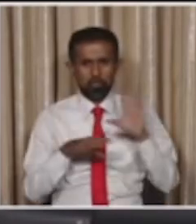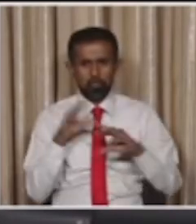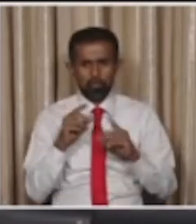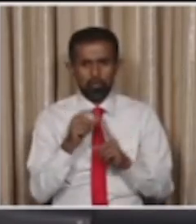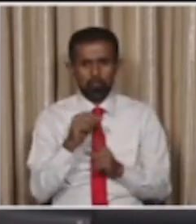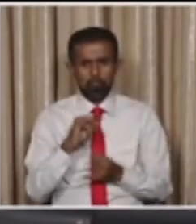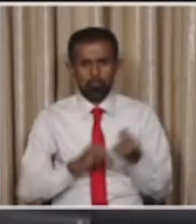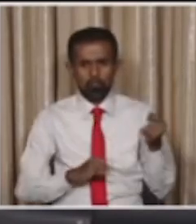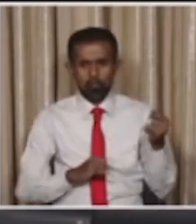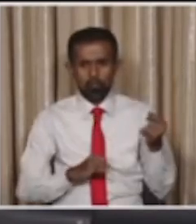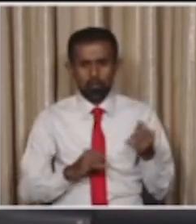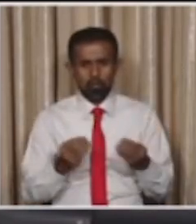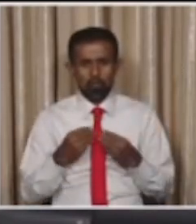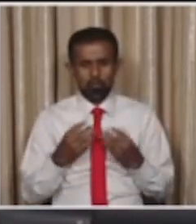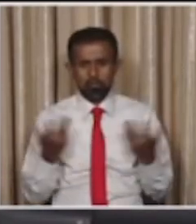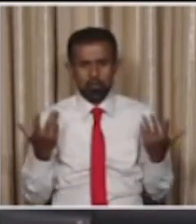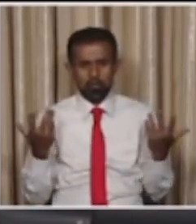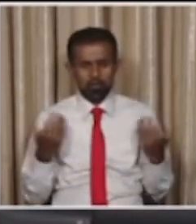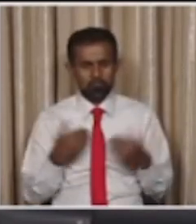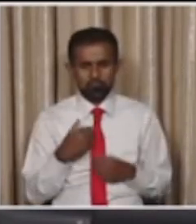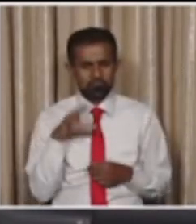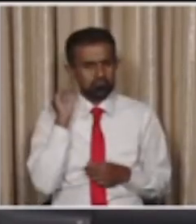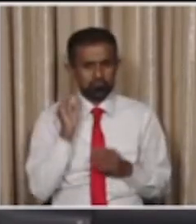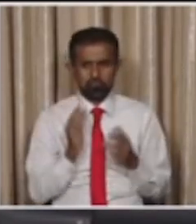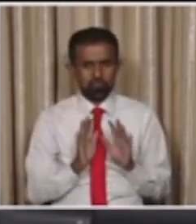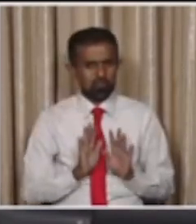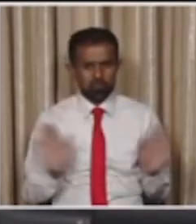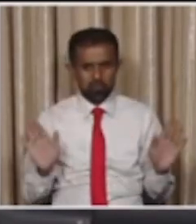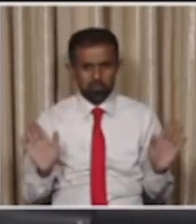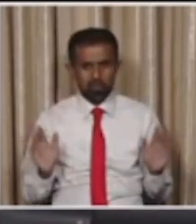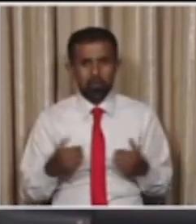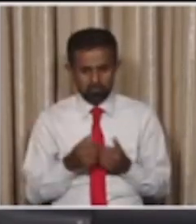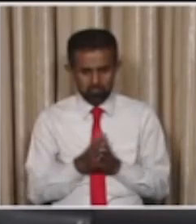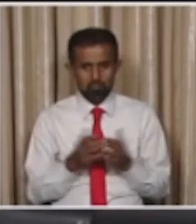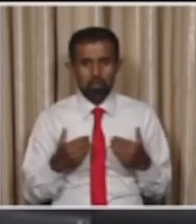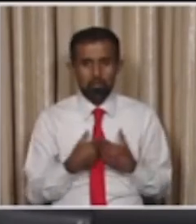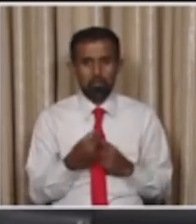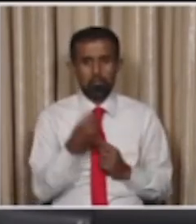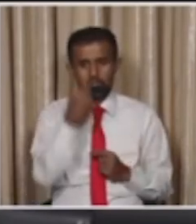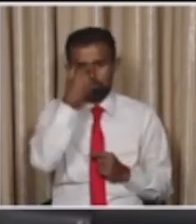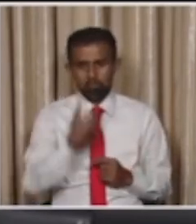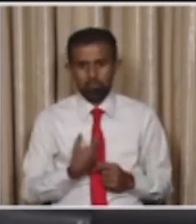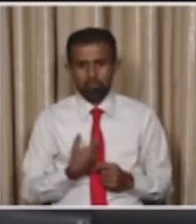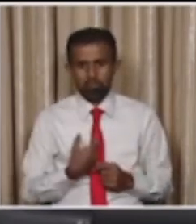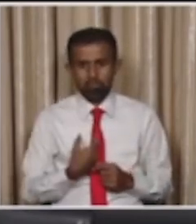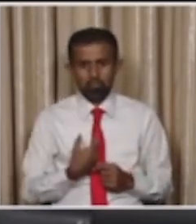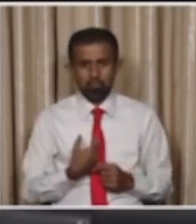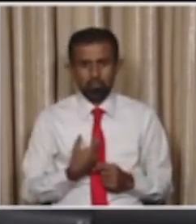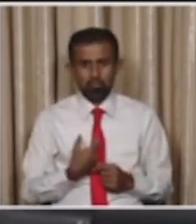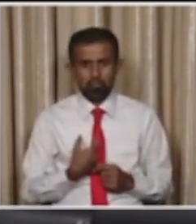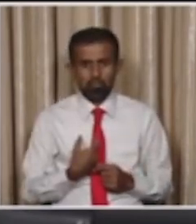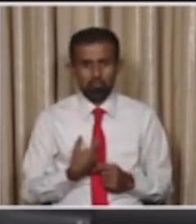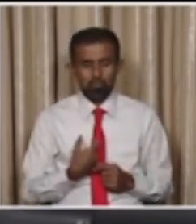ප්‍රාදේශීය ලේකම්වරුන්ට ලැබුණ නෑ කියන එක මම පිළිගන්න සූදානම් නෑ. මමම පෞද්ගලිකව මෙම දිස්ත්‍රික්